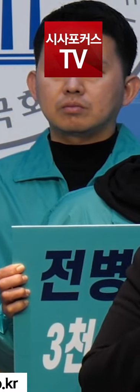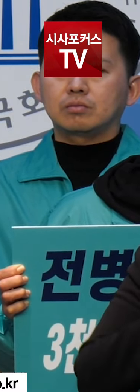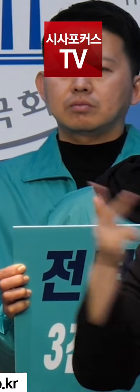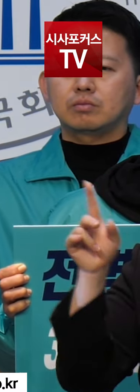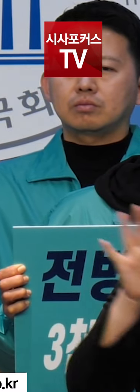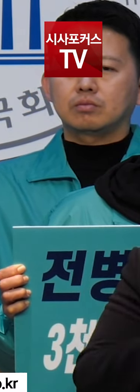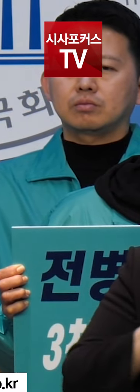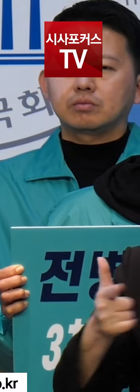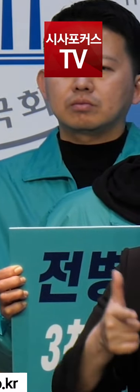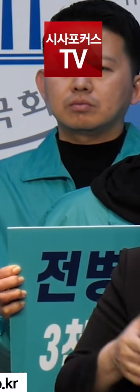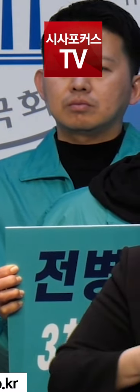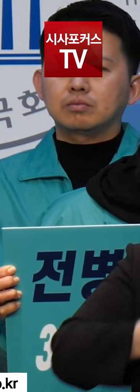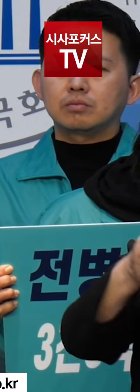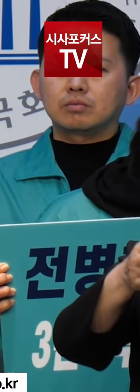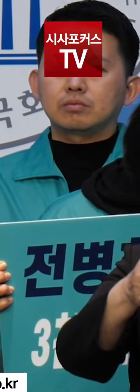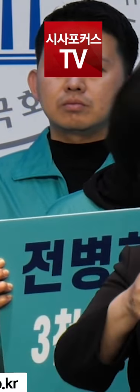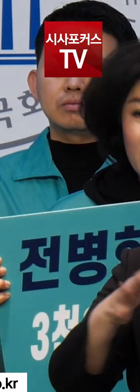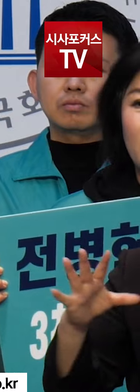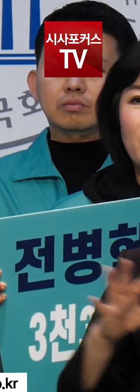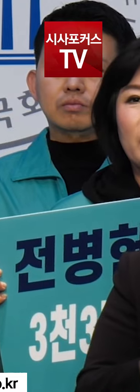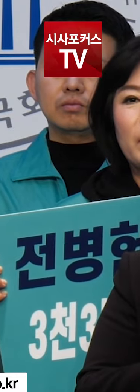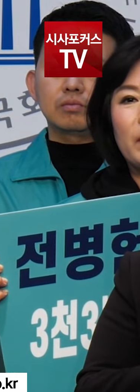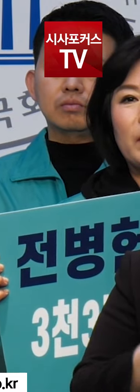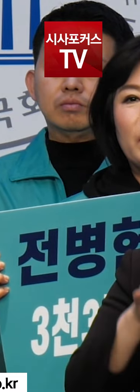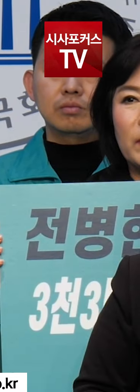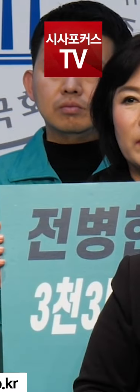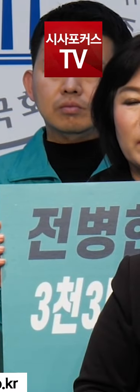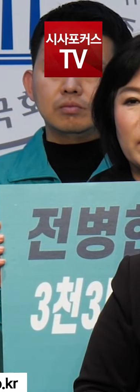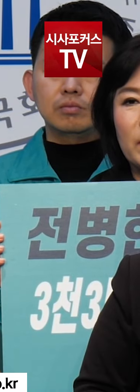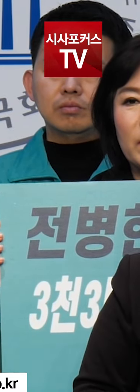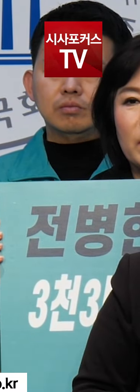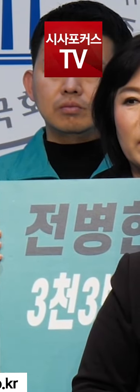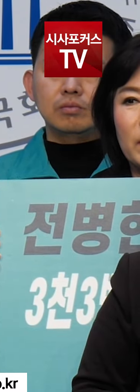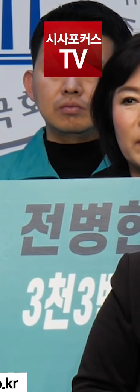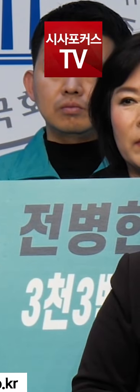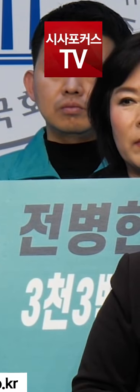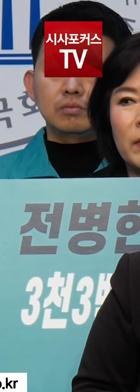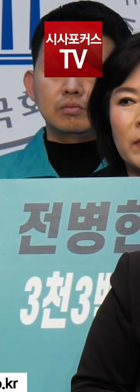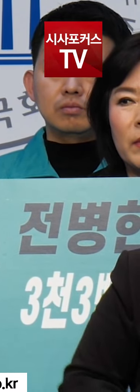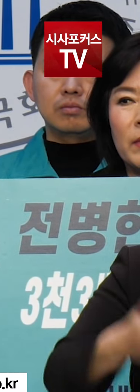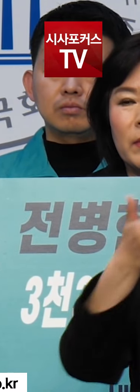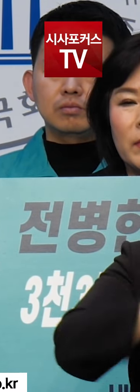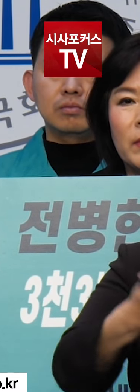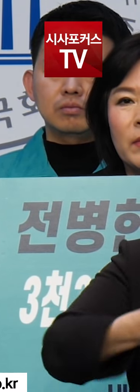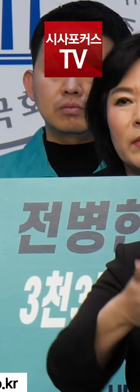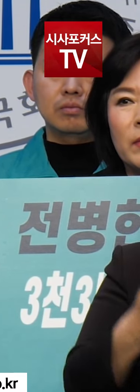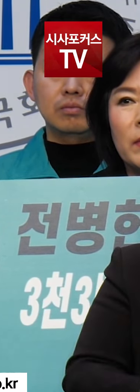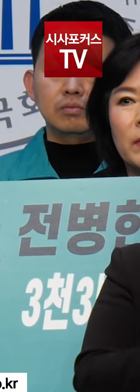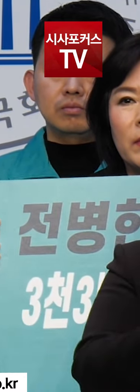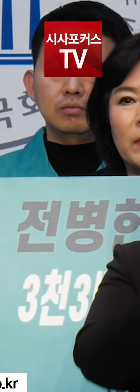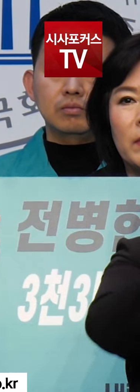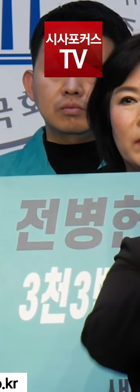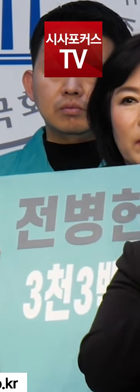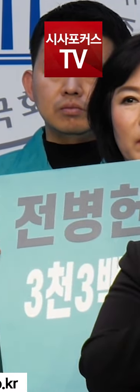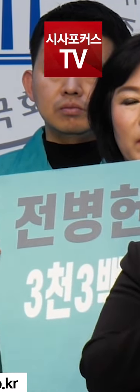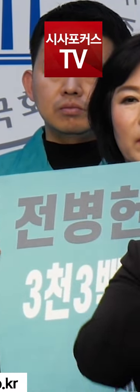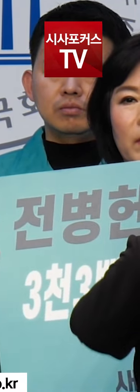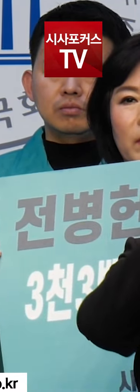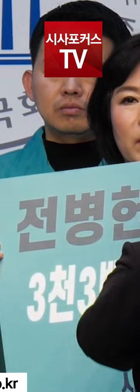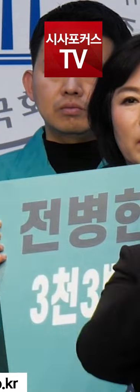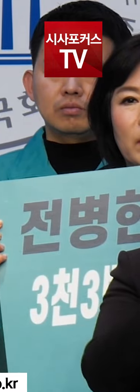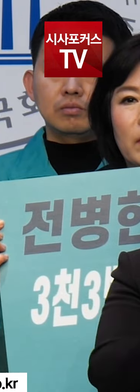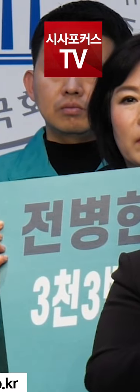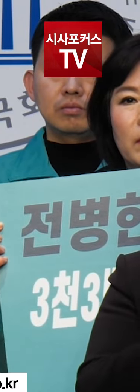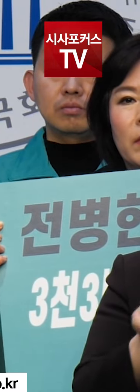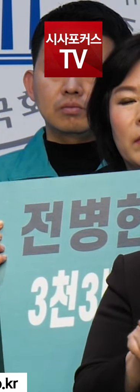통해 그 실체가 낱낱이 드러났습니다. 공천 과정을 통해 지금의 더불어민주당은 더